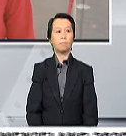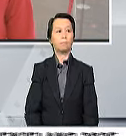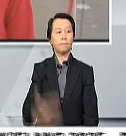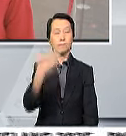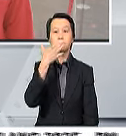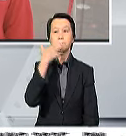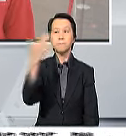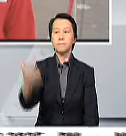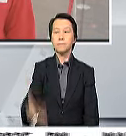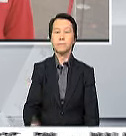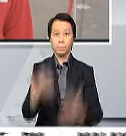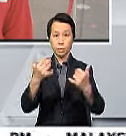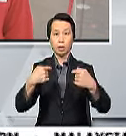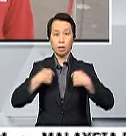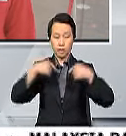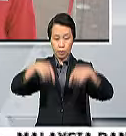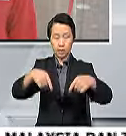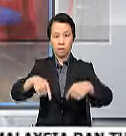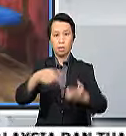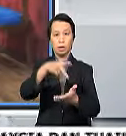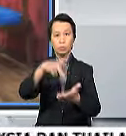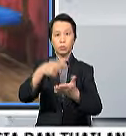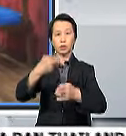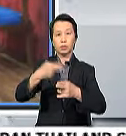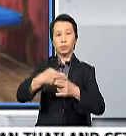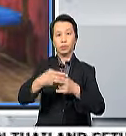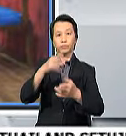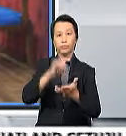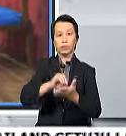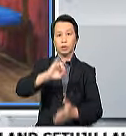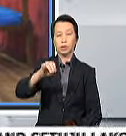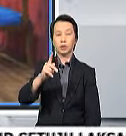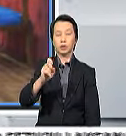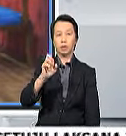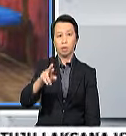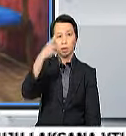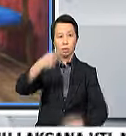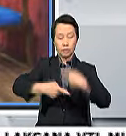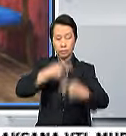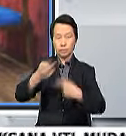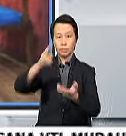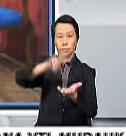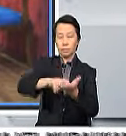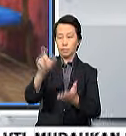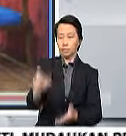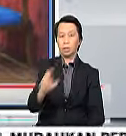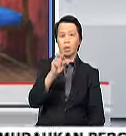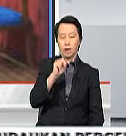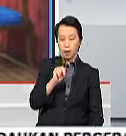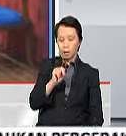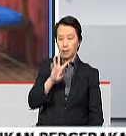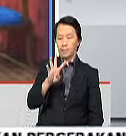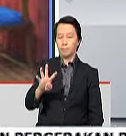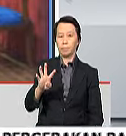Okey, baik. Terima kasih, Erwin. Sekarang ini saya berada di Pusat Penamaan Calon di Dewan Serbaguna Jaga Agro Baru bagi proses penamaan calon N44